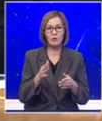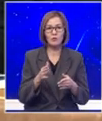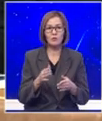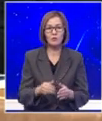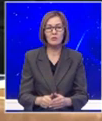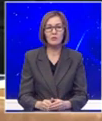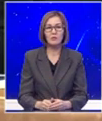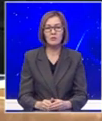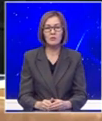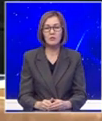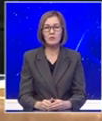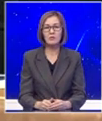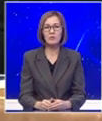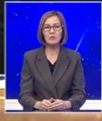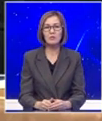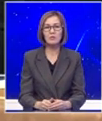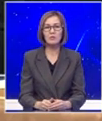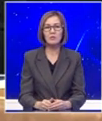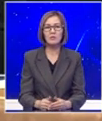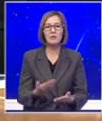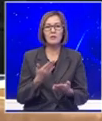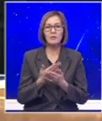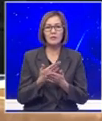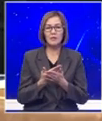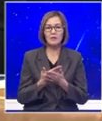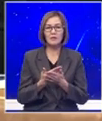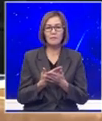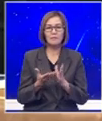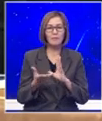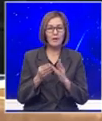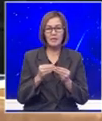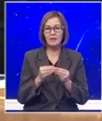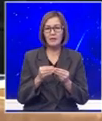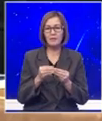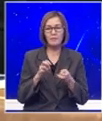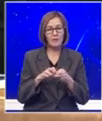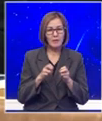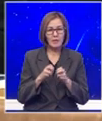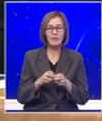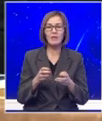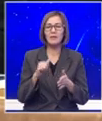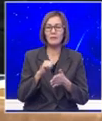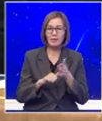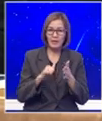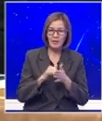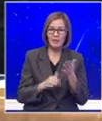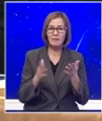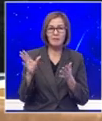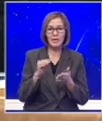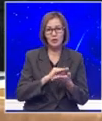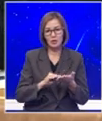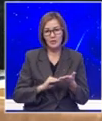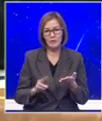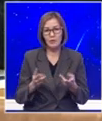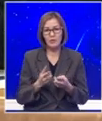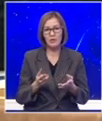басым, жаңағы индикаторларымызды жасағанда, мысалы, осының бәрін ескеру керек. Ал ол үшін жігіттер